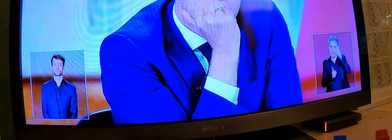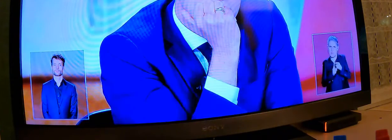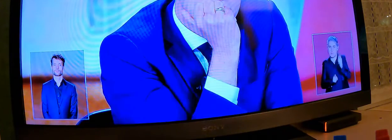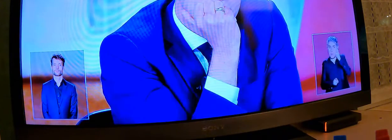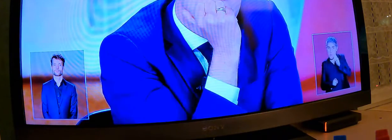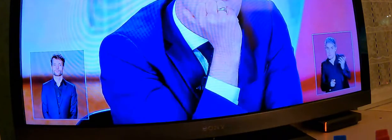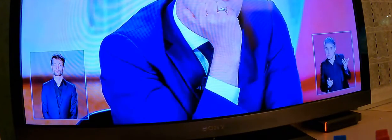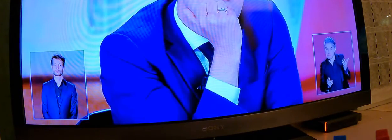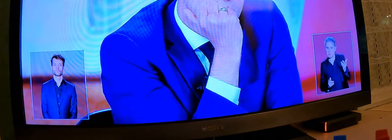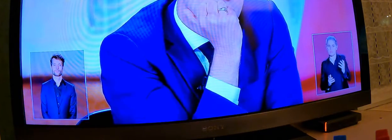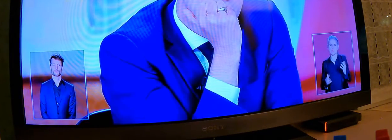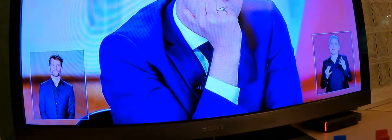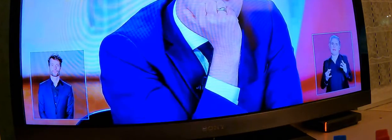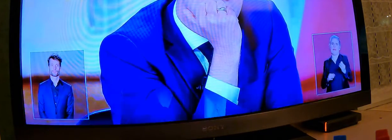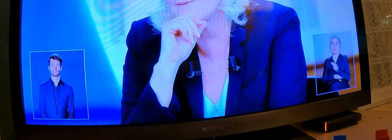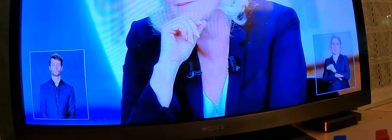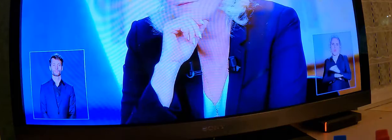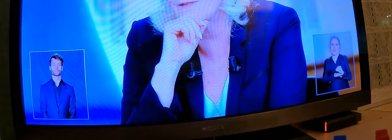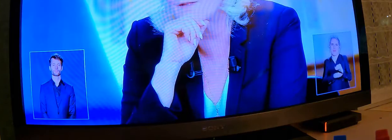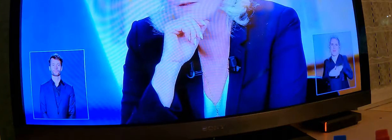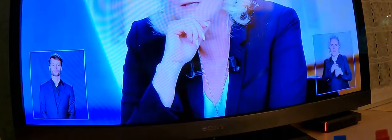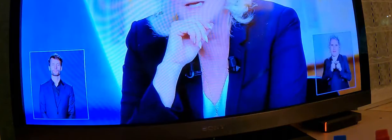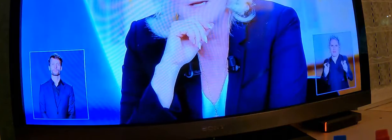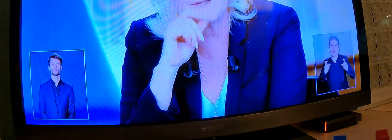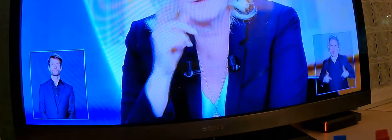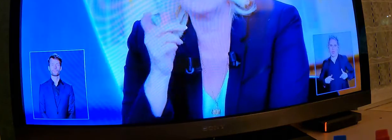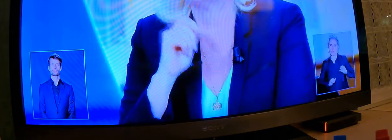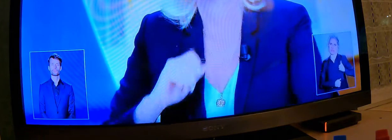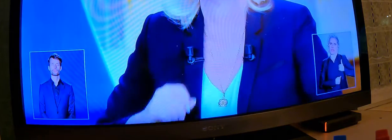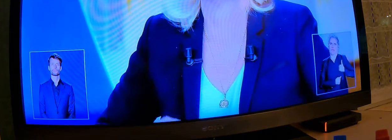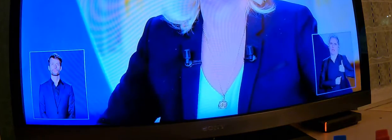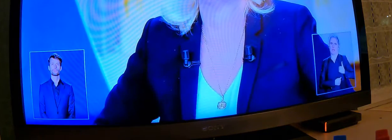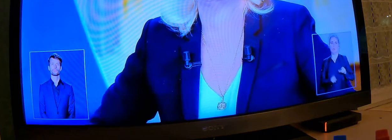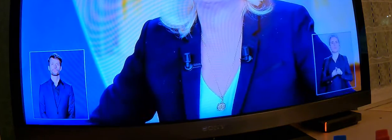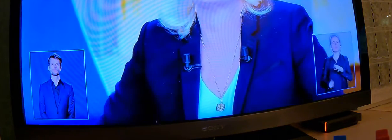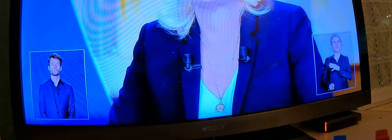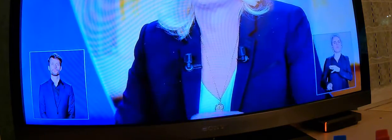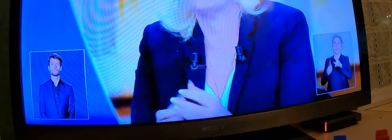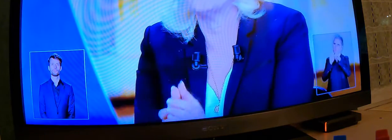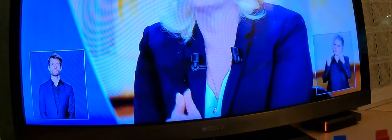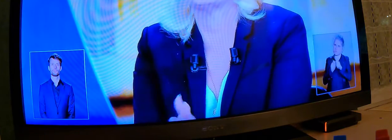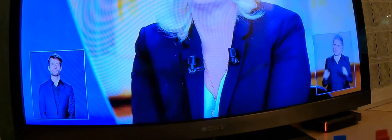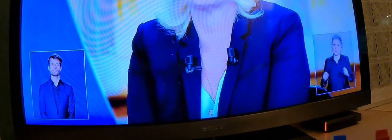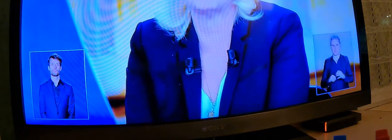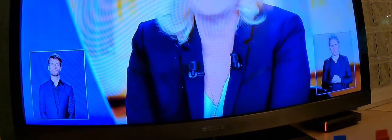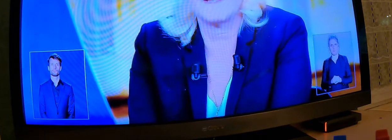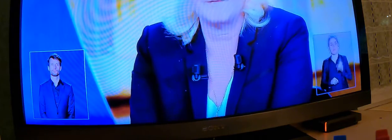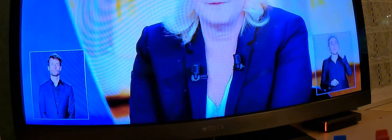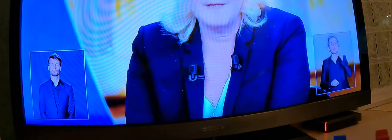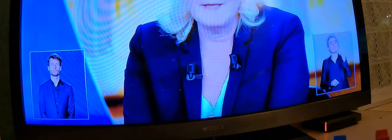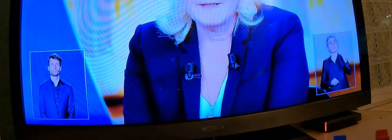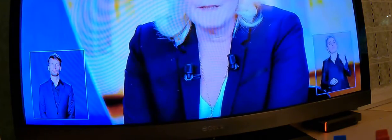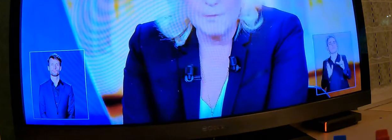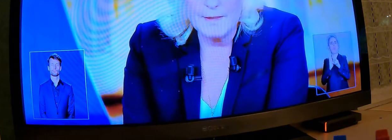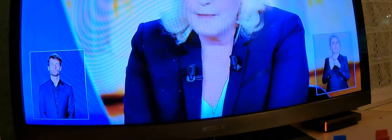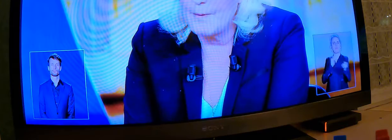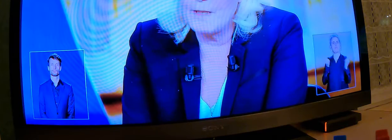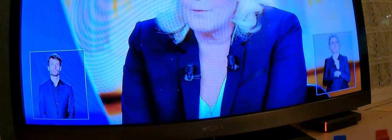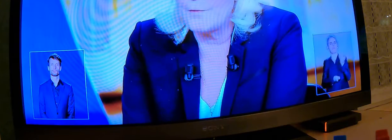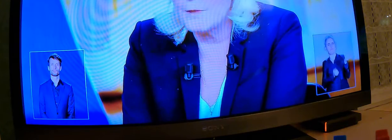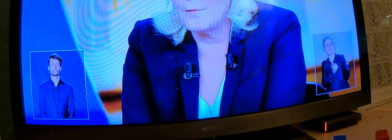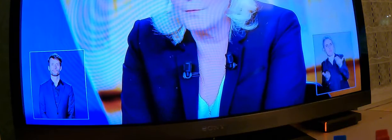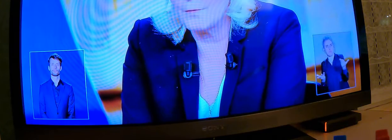la sécurité à l'école, de la discipline, et puis du respect des professeurs. Parce que la réforme que vous proposez est une réforme qui